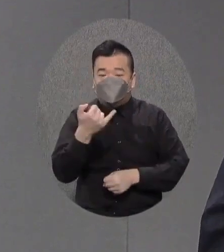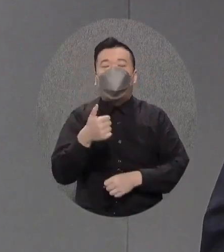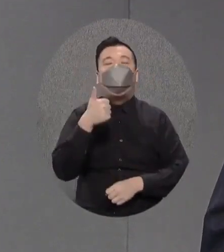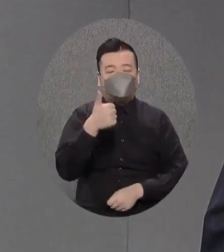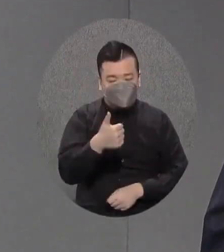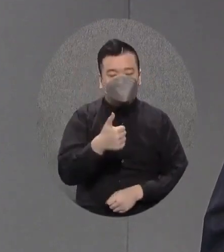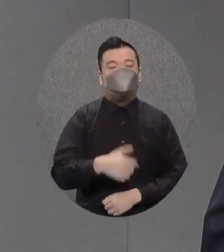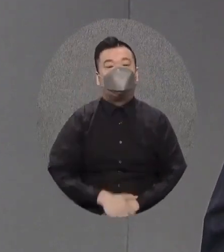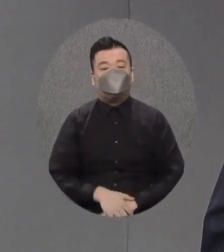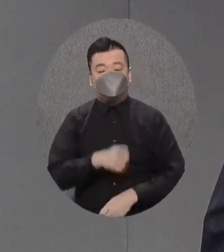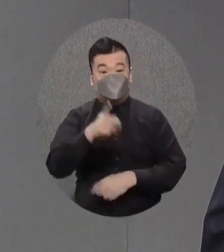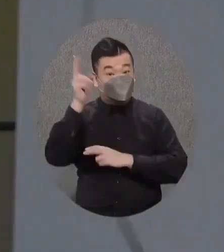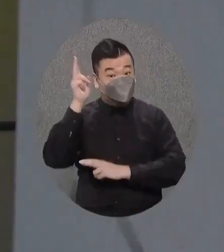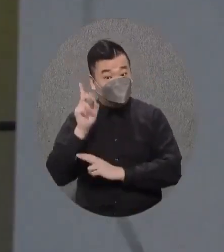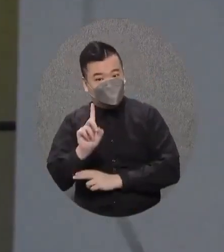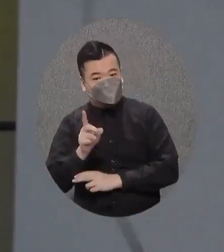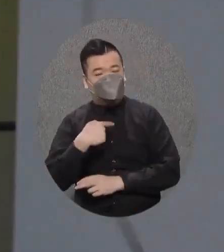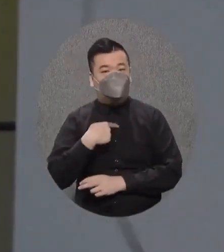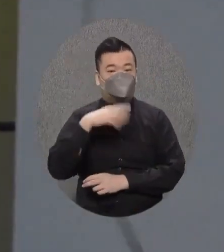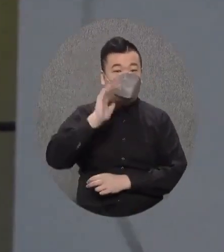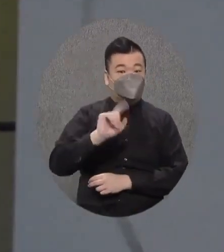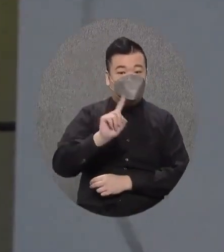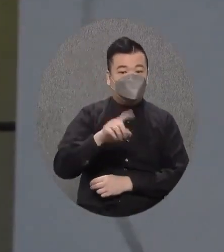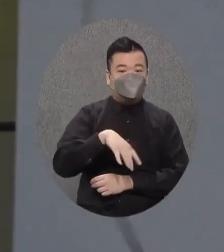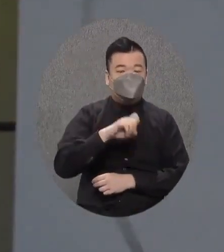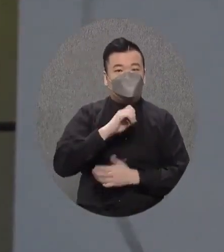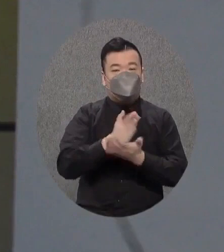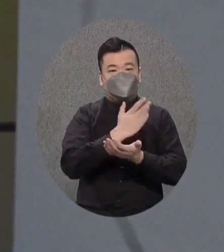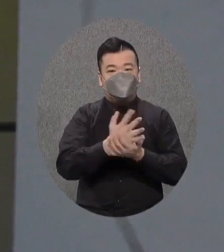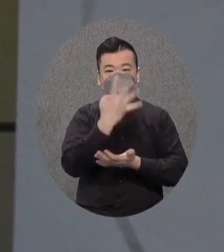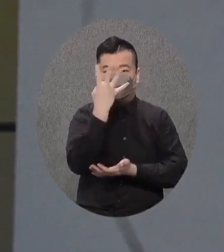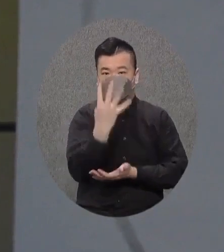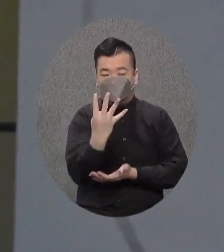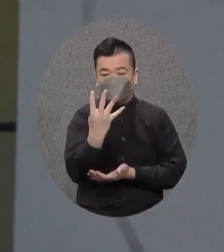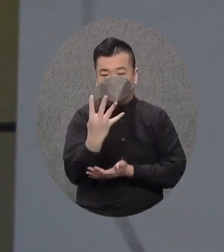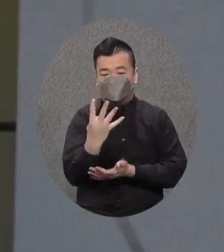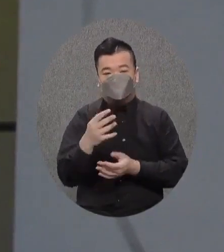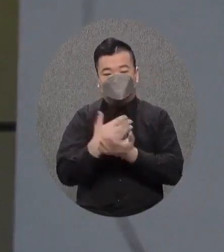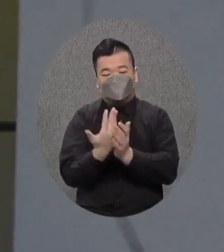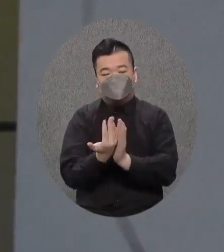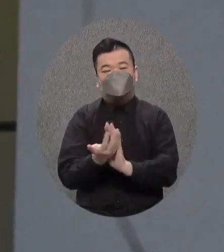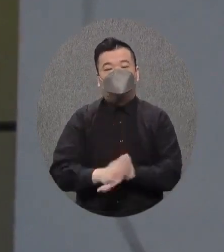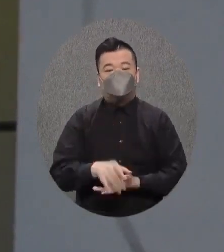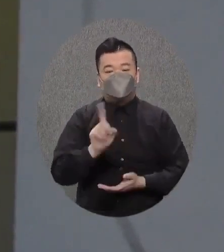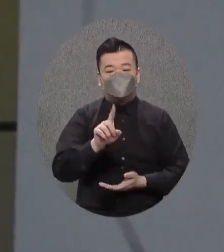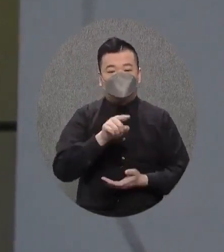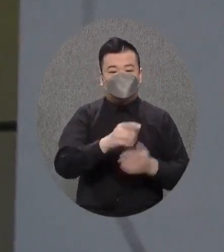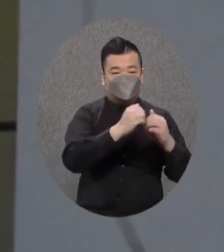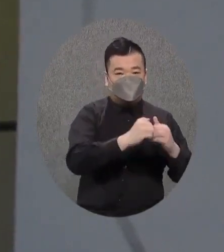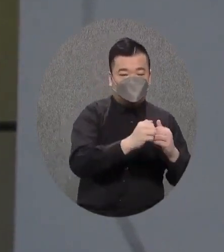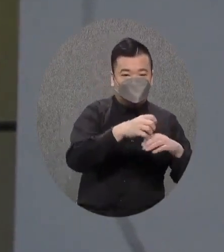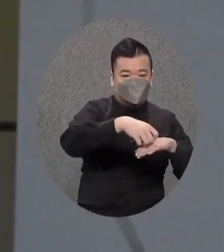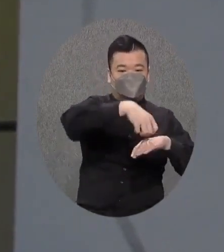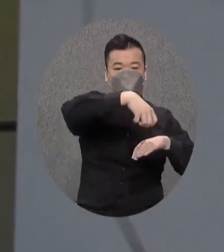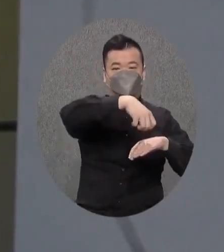錯。咁傳統上邊咧，咁我哋可以咧係分為咧有四個大嘅版種嘅。咁就係咧係凹凸